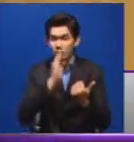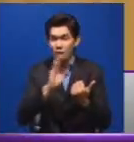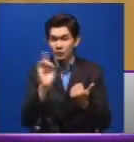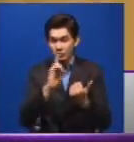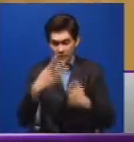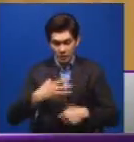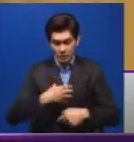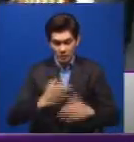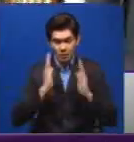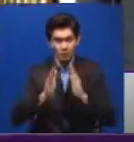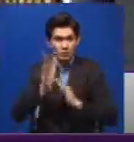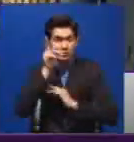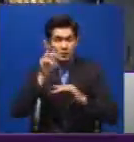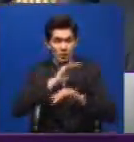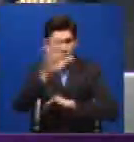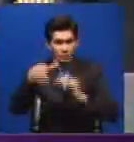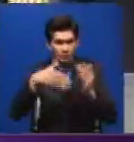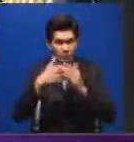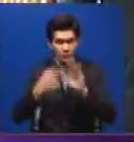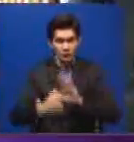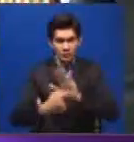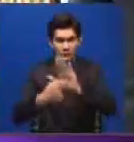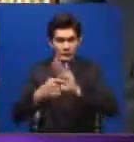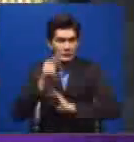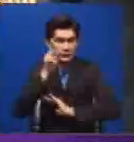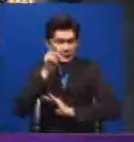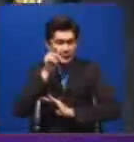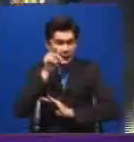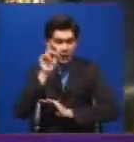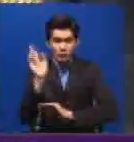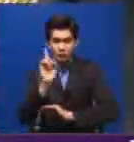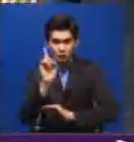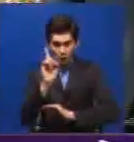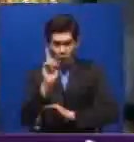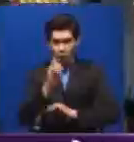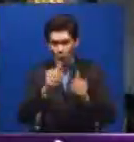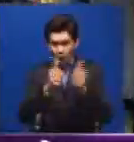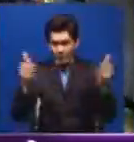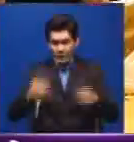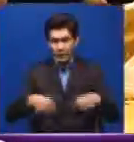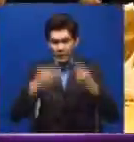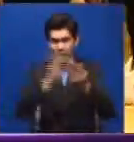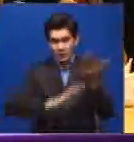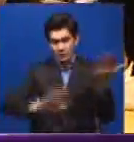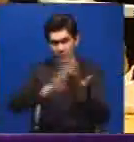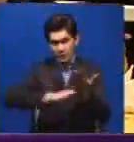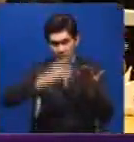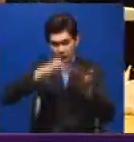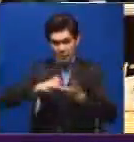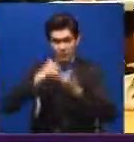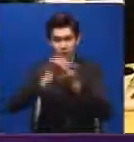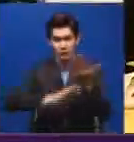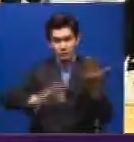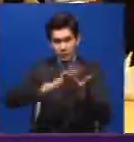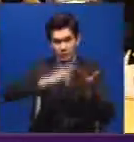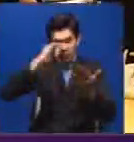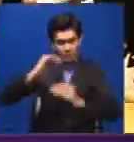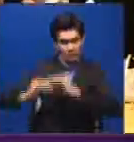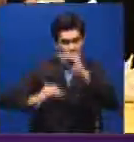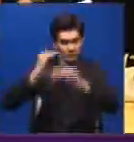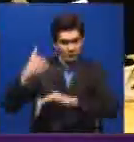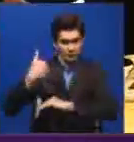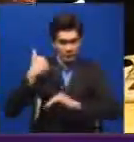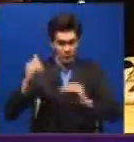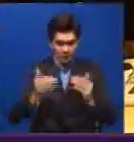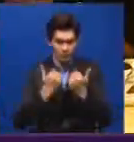การให้สื่อมวลชนนั้นนำเสนอข่าวที่เป็นสิ่งที่ดีให้กับประเทศและช่วยชาติบ้านเมืองพร้อมกันนี้